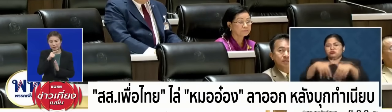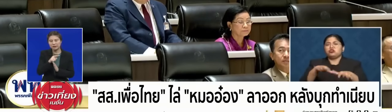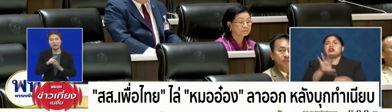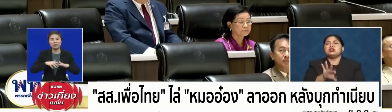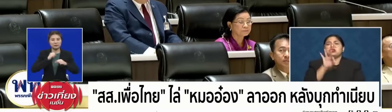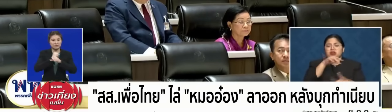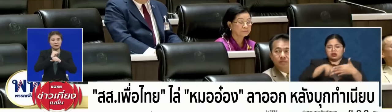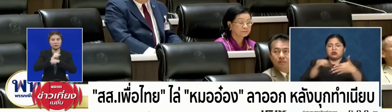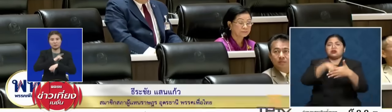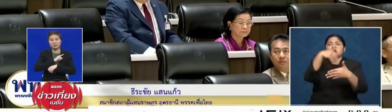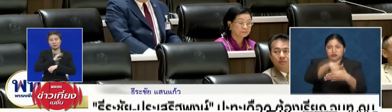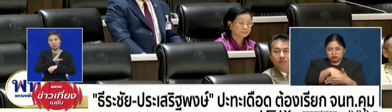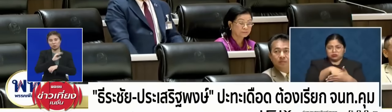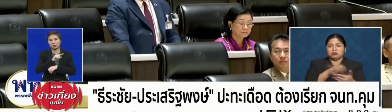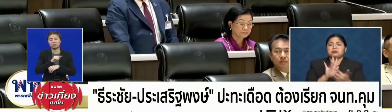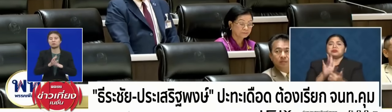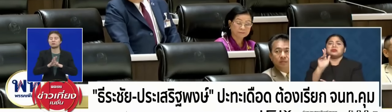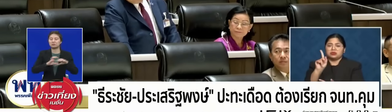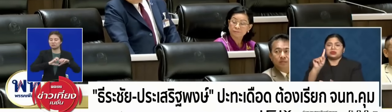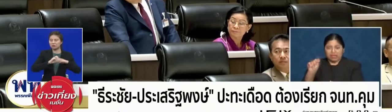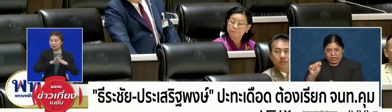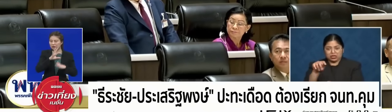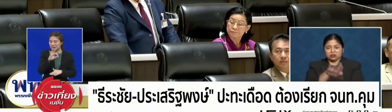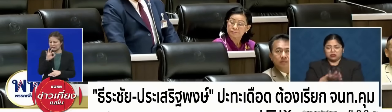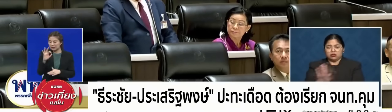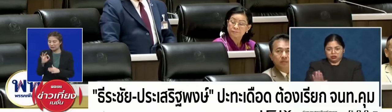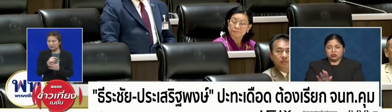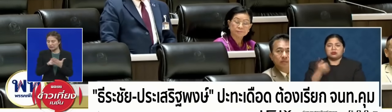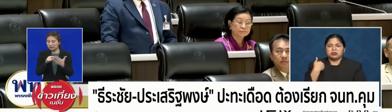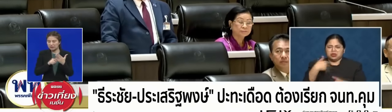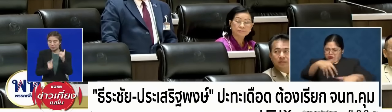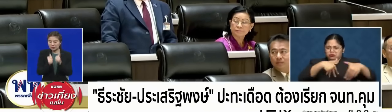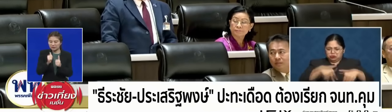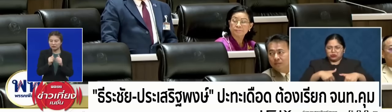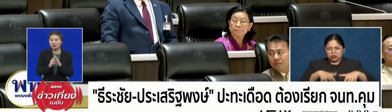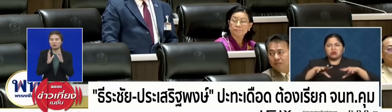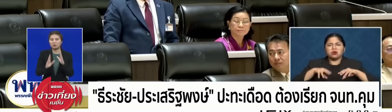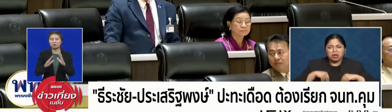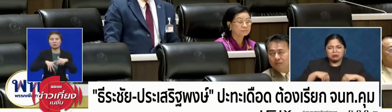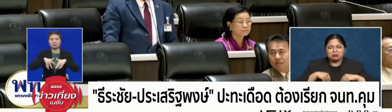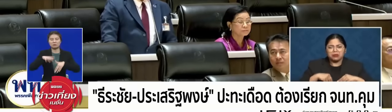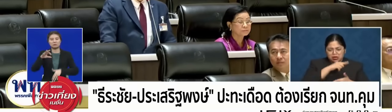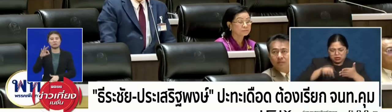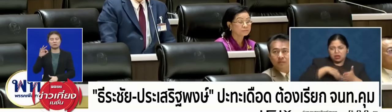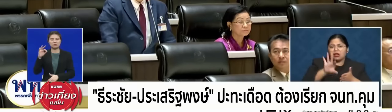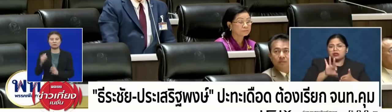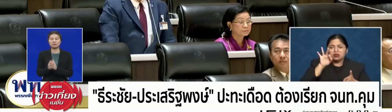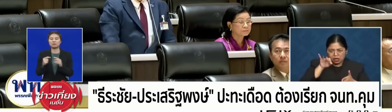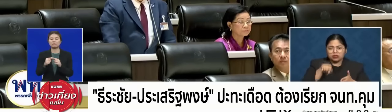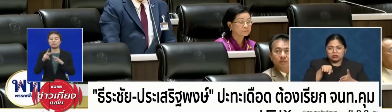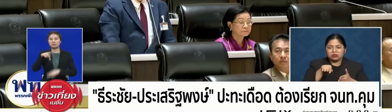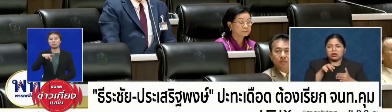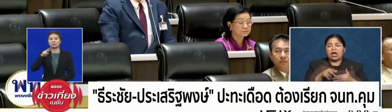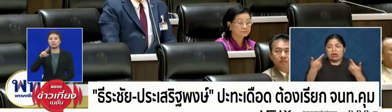ทำหน้าที่คุณปฏิพนแล้วก็มาจากการเลือกตั้งของประชาชนด้วยแต่การเสนอกฎหมายนะเช่นร่างพ.ร.บไล่อ้อยและน้ำตาลที่คุณ